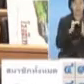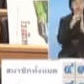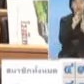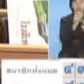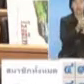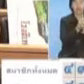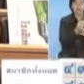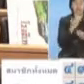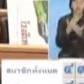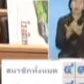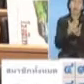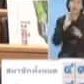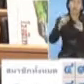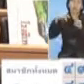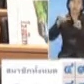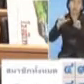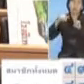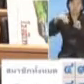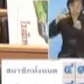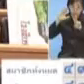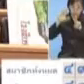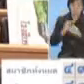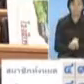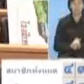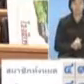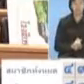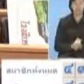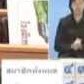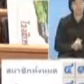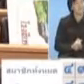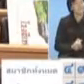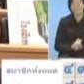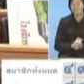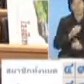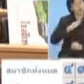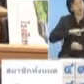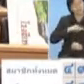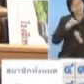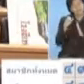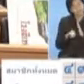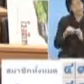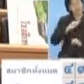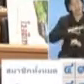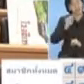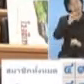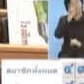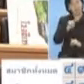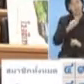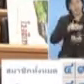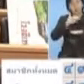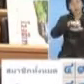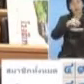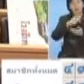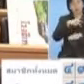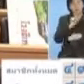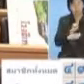เข้าฟันไปประมาณ 2,000 กว่าล้านอย่างงี้เหรอฮะผมคิดว่าอันนี้คือการทุจริต ผมเชื่อด้วยความบริสุทธิ์ใจแล้วผมเรียนท่านประธานว่า